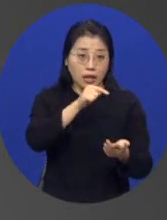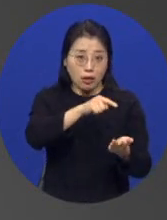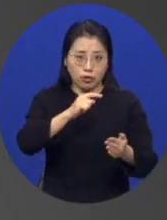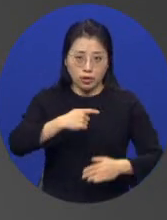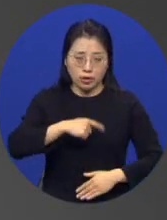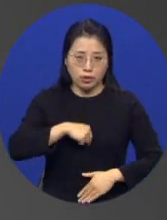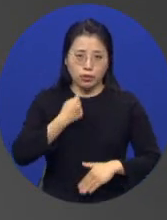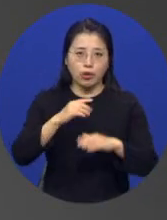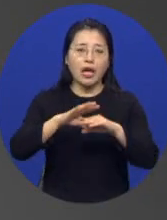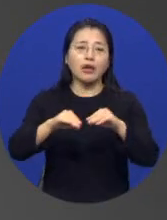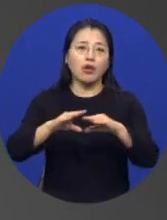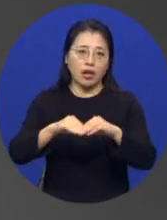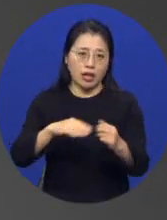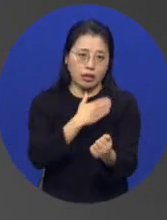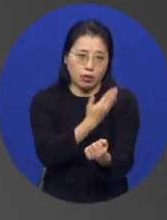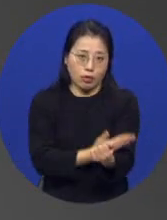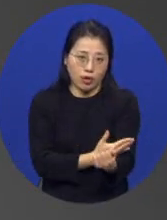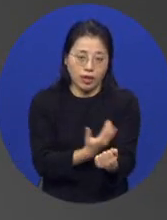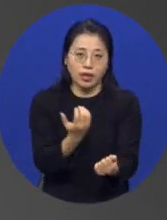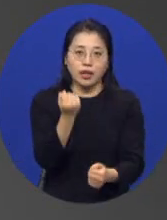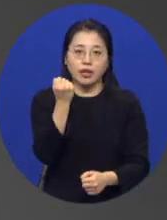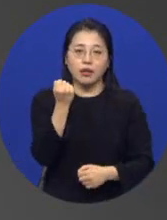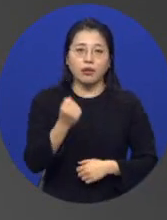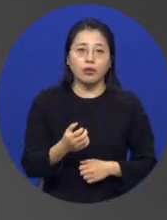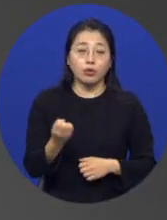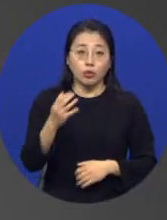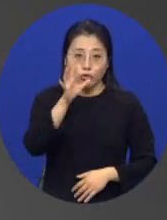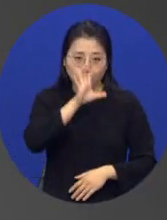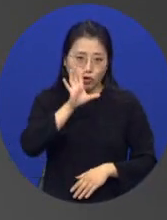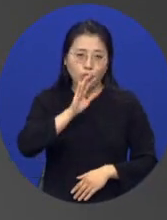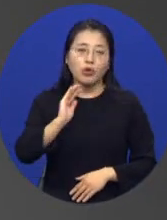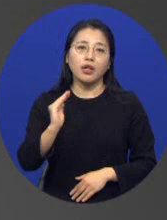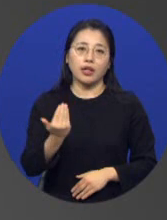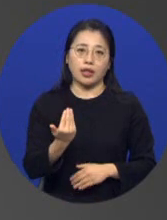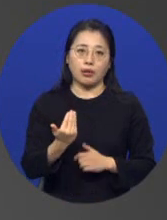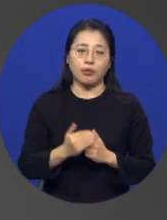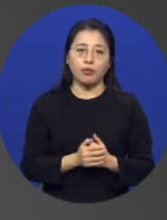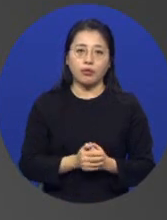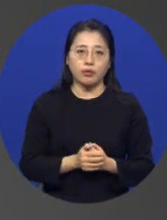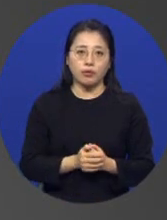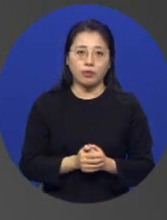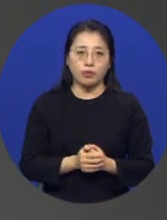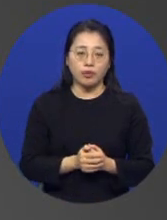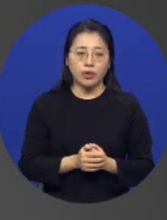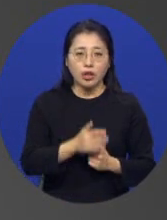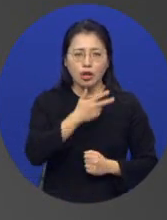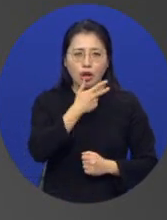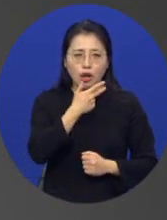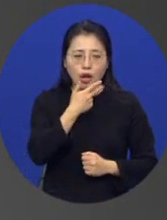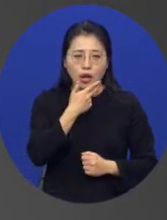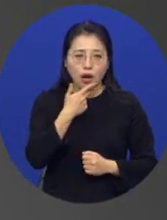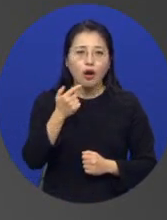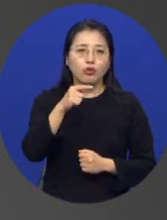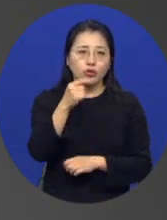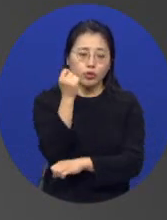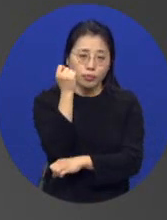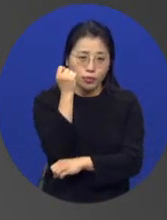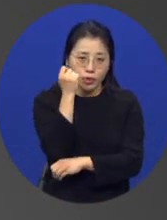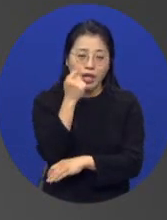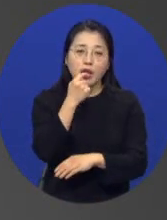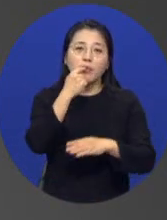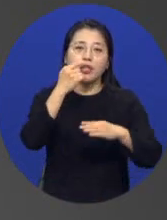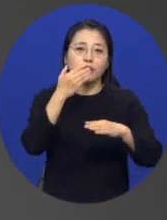그런 고난도 갖게 되고 훈련도 확대됨으로써 영국 민주주의 풀뿌리 민주주의에